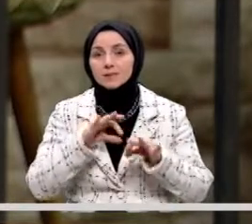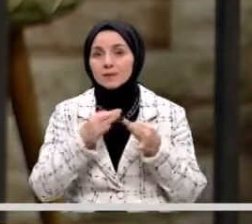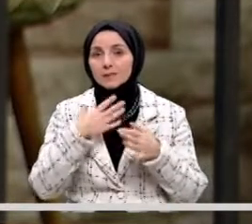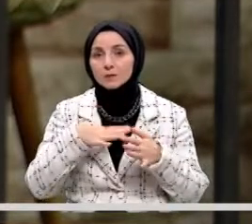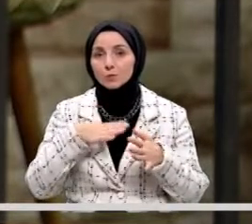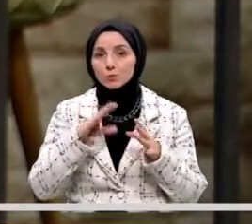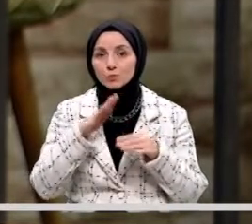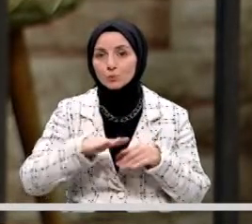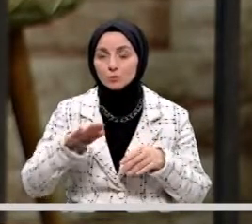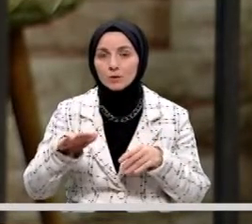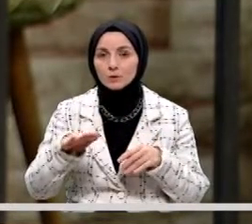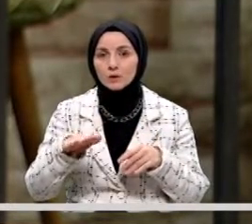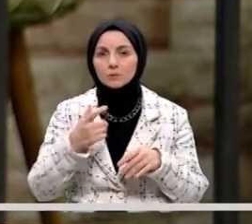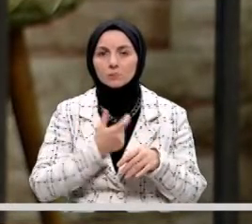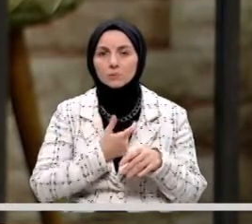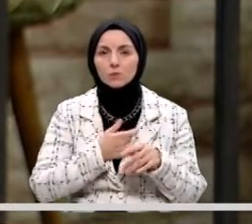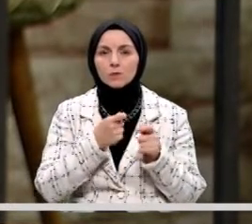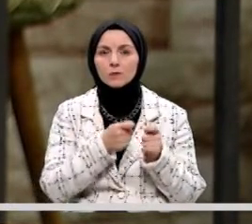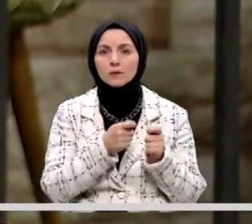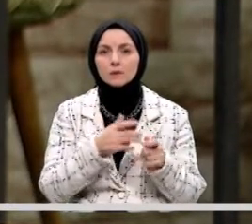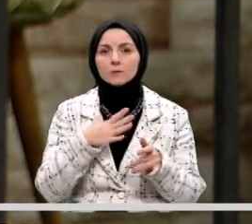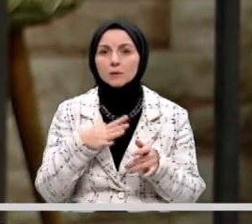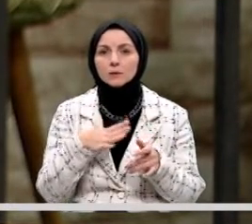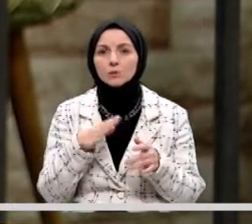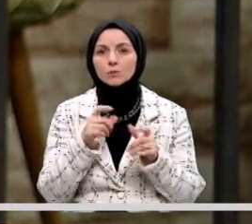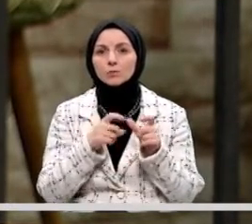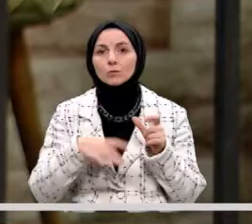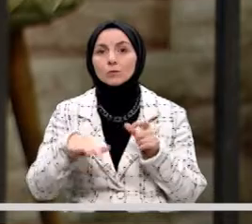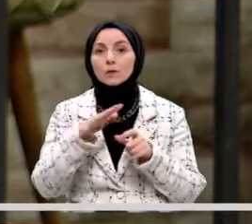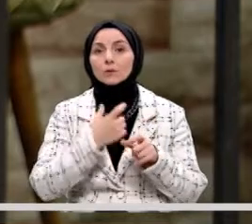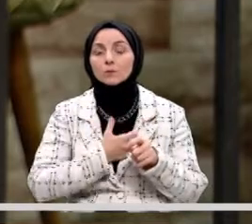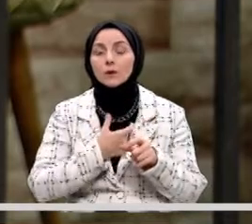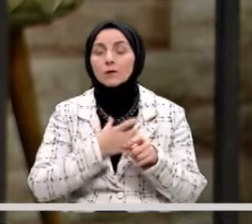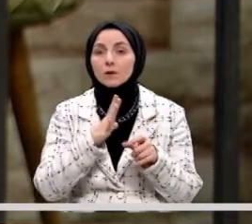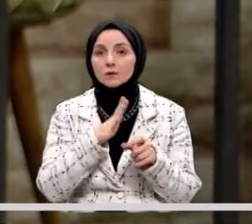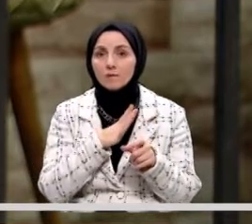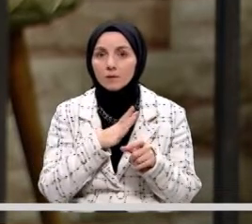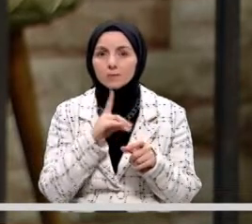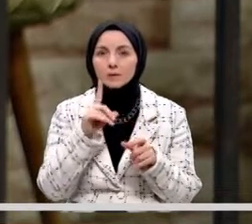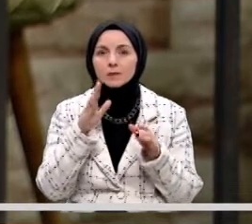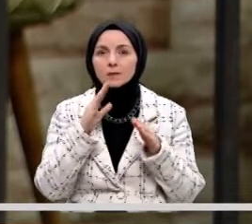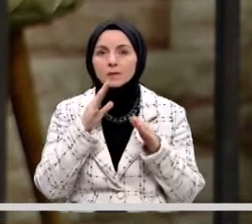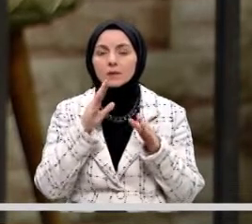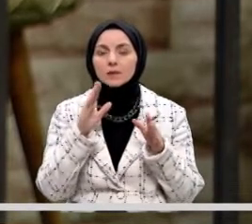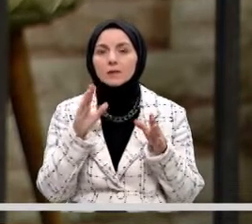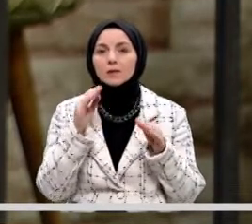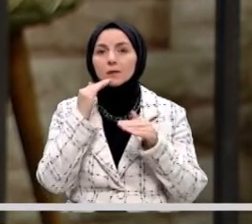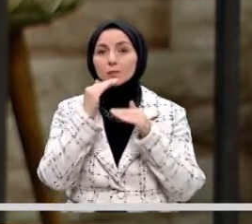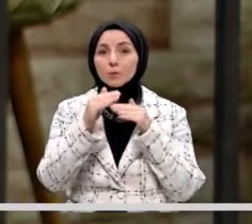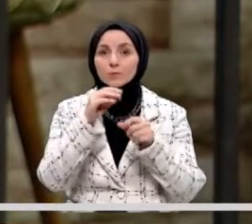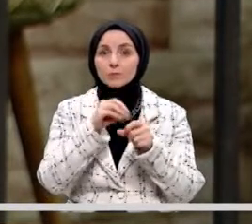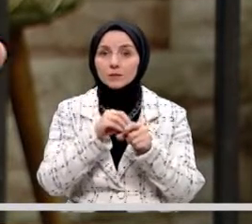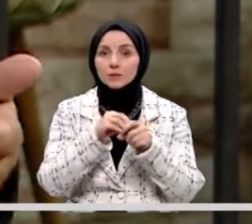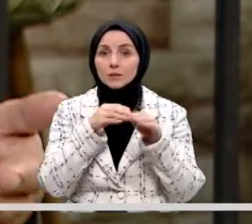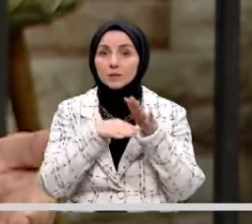kurallı eğitimde kurallar sosyal kurallar da var büyüklerin karşısındaki davranışlarımızı top Bir toplumun içine girdiğimizde nasıl davranmamız